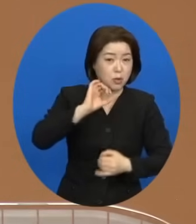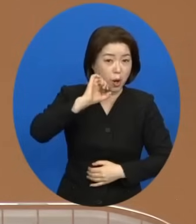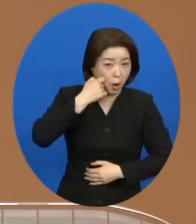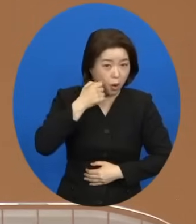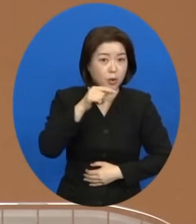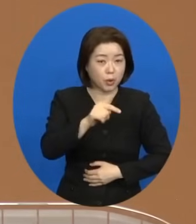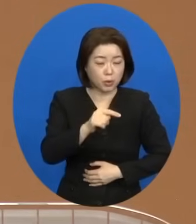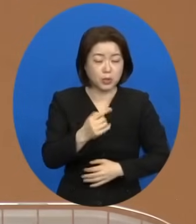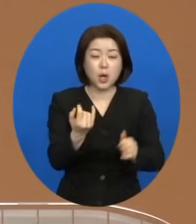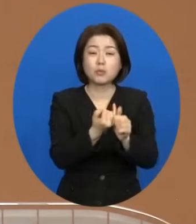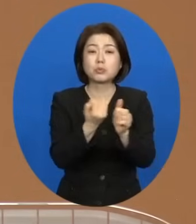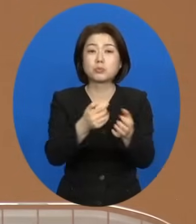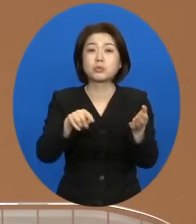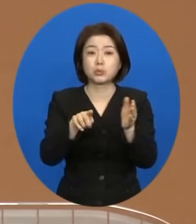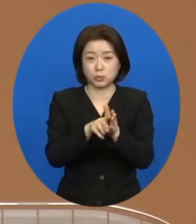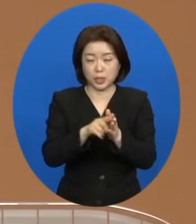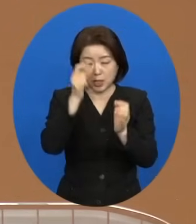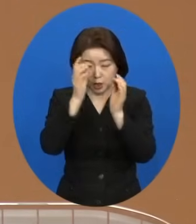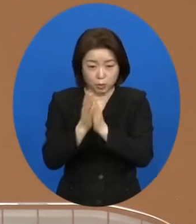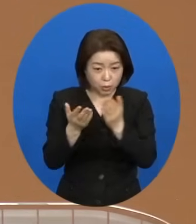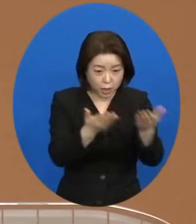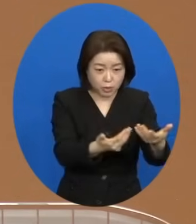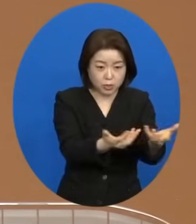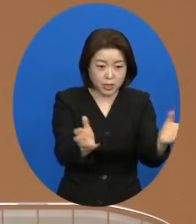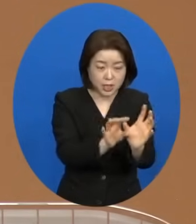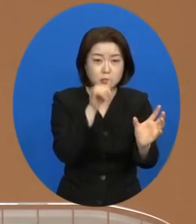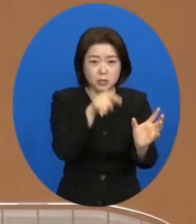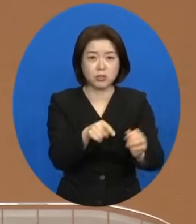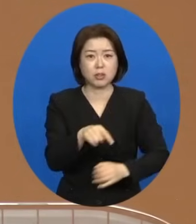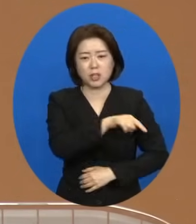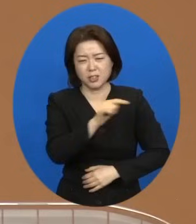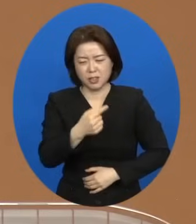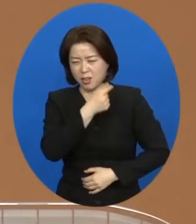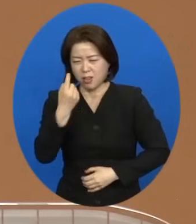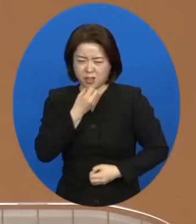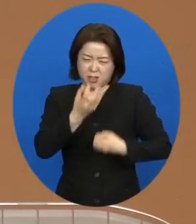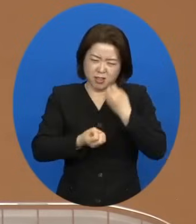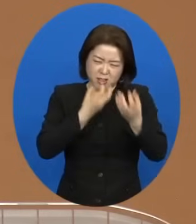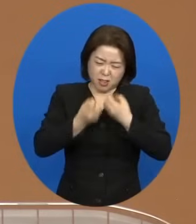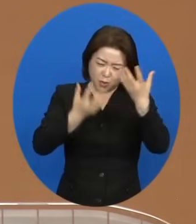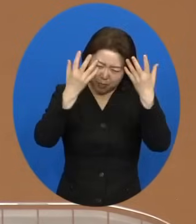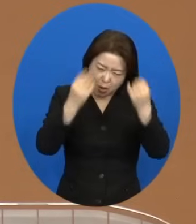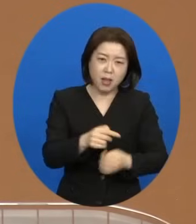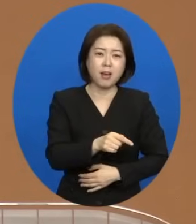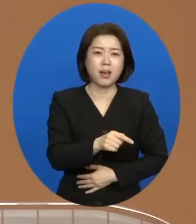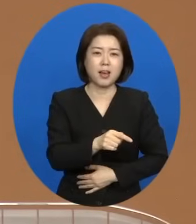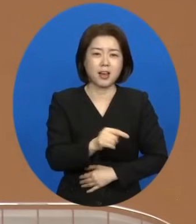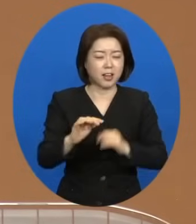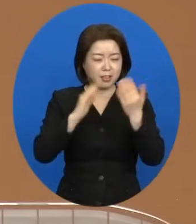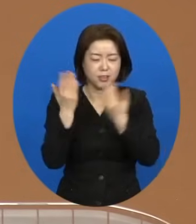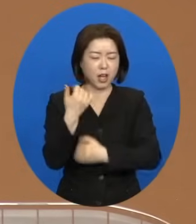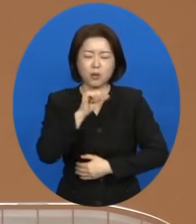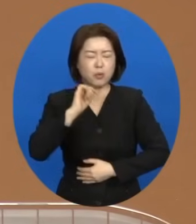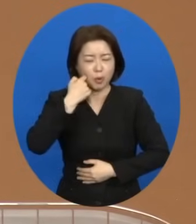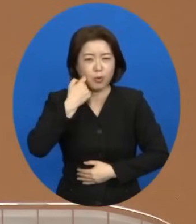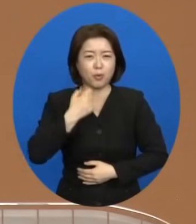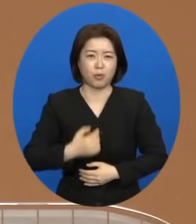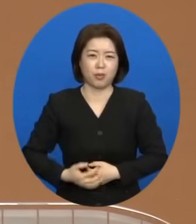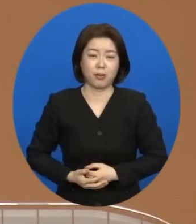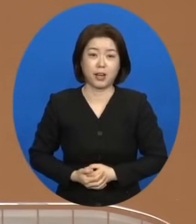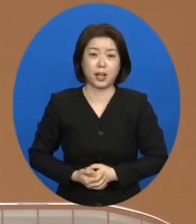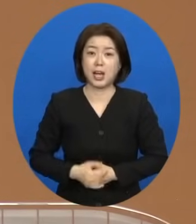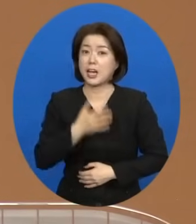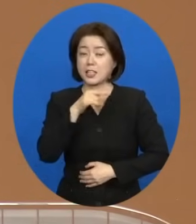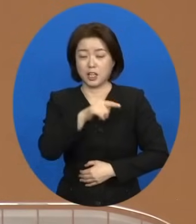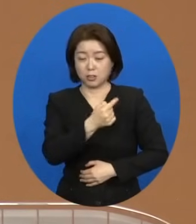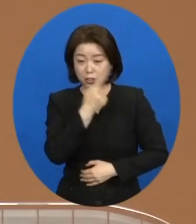위한 그 위에서 기도해 준 기도 팀에 이런 간증들이 엄청 많아요 제가 다 소개해 드릴 수가 없어요 아 제가